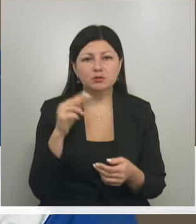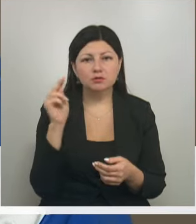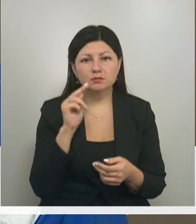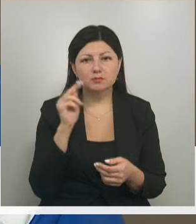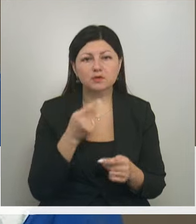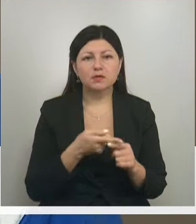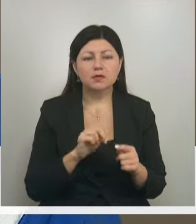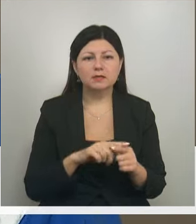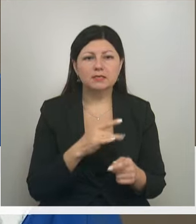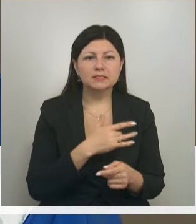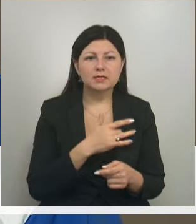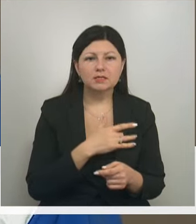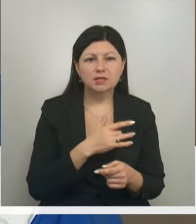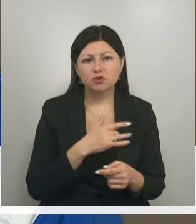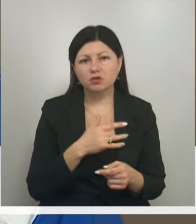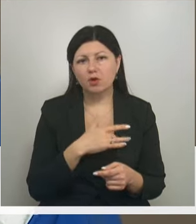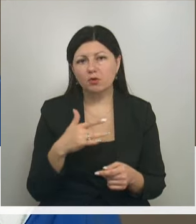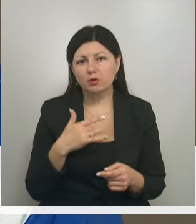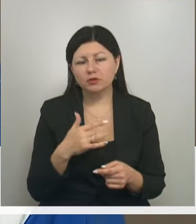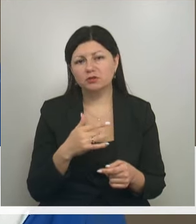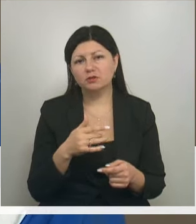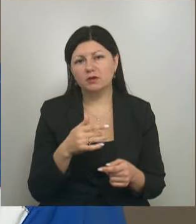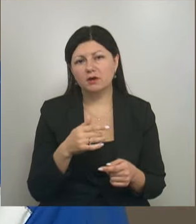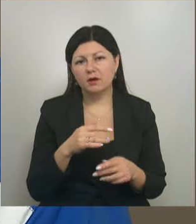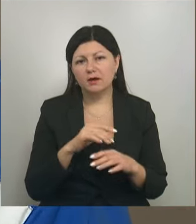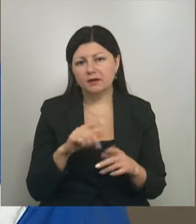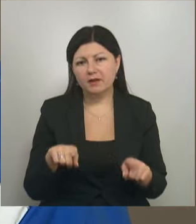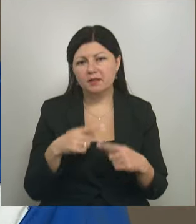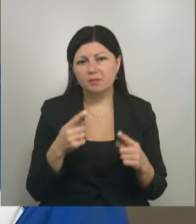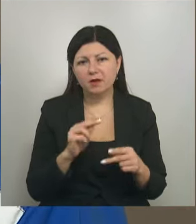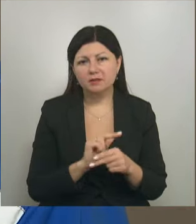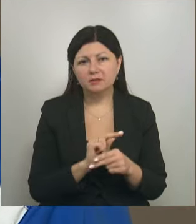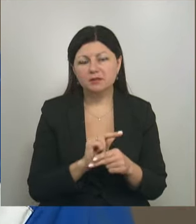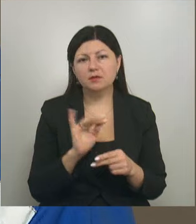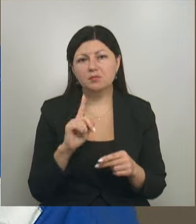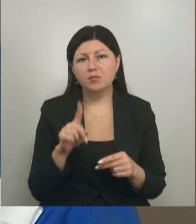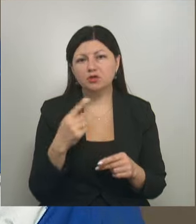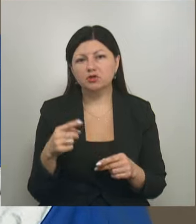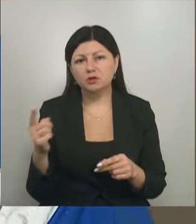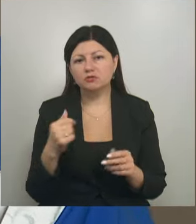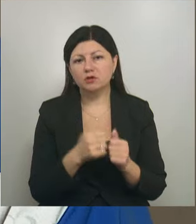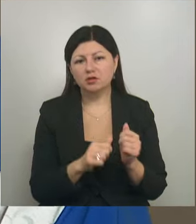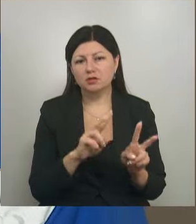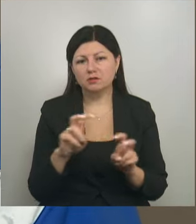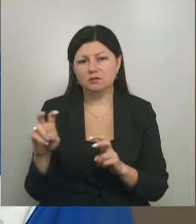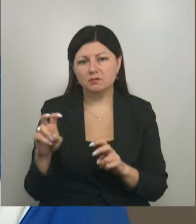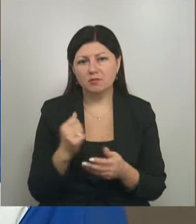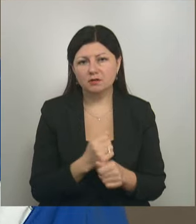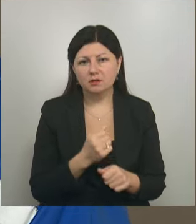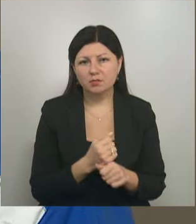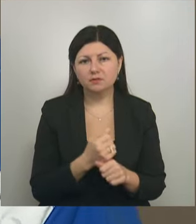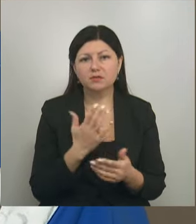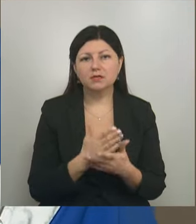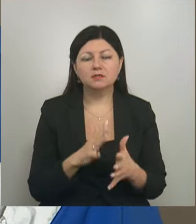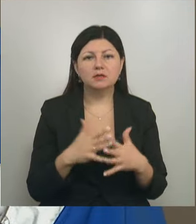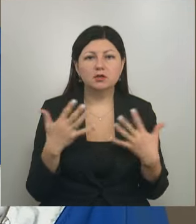сердечно-легочная реанимация, кровотечение и травмы, этого достаточно. Как раз по часу отрабатывается каждая тема. Также есть более